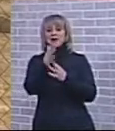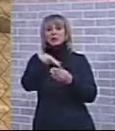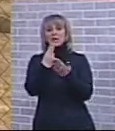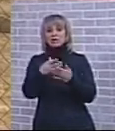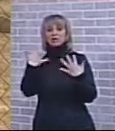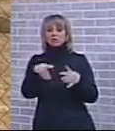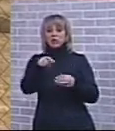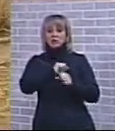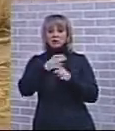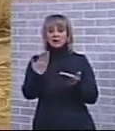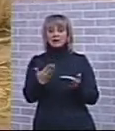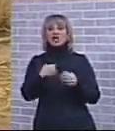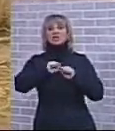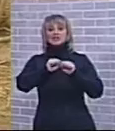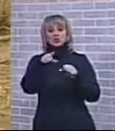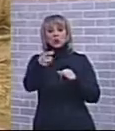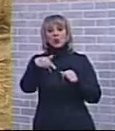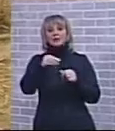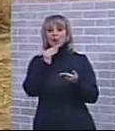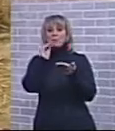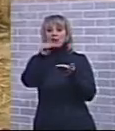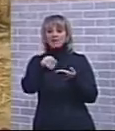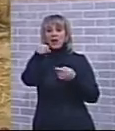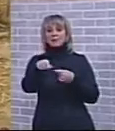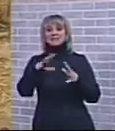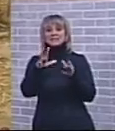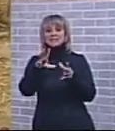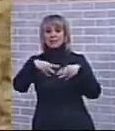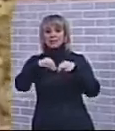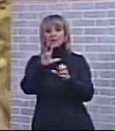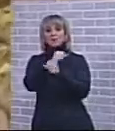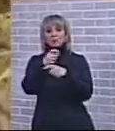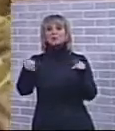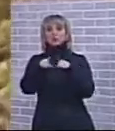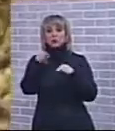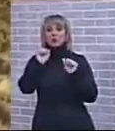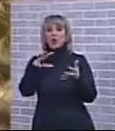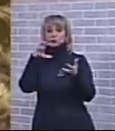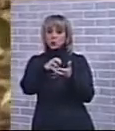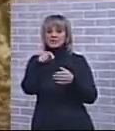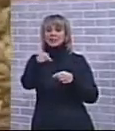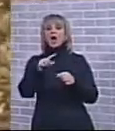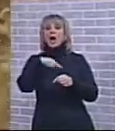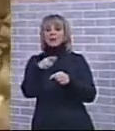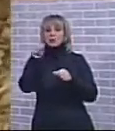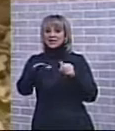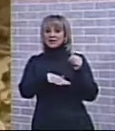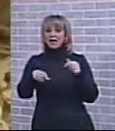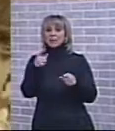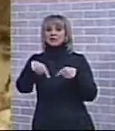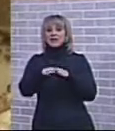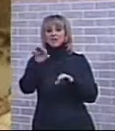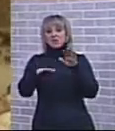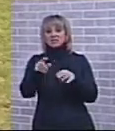все, и отдыхают. Защищаются гуанака плевками. Из семейства верблюдовых все-таки. Могут и укусить. А мощно легаться с таким маленьким